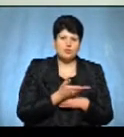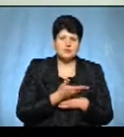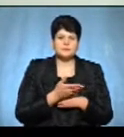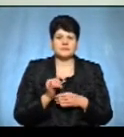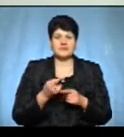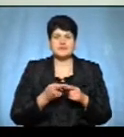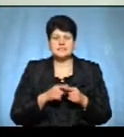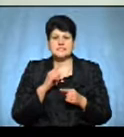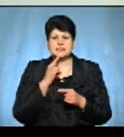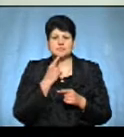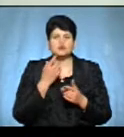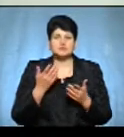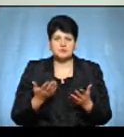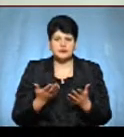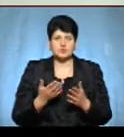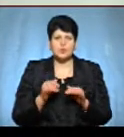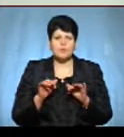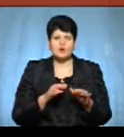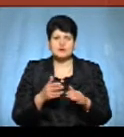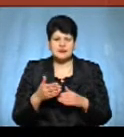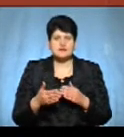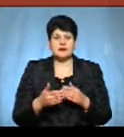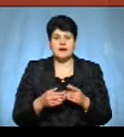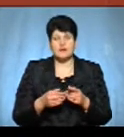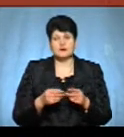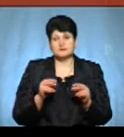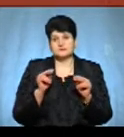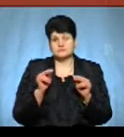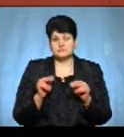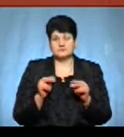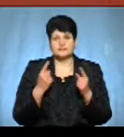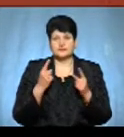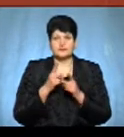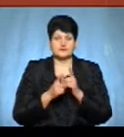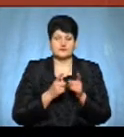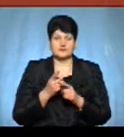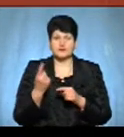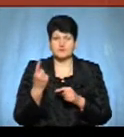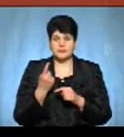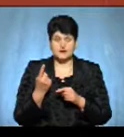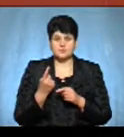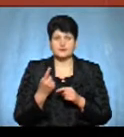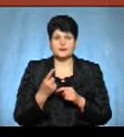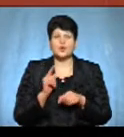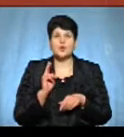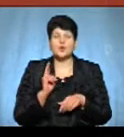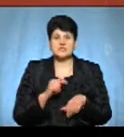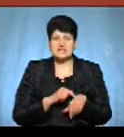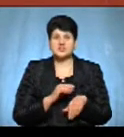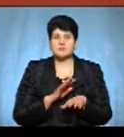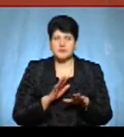це, скажімо, затруднило деякі процеси. Але насправді колосальні зміни, перш за все тих, кого